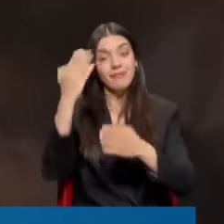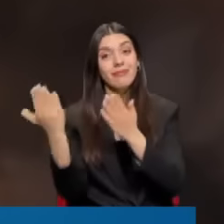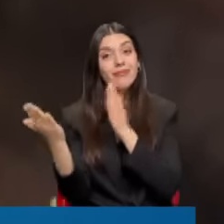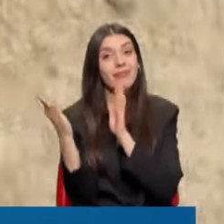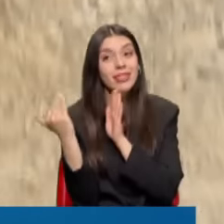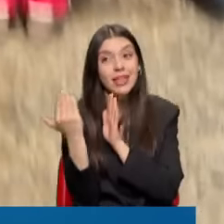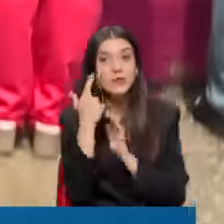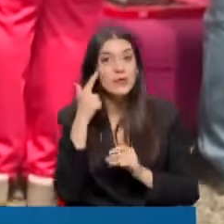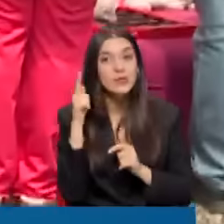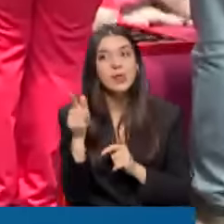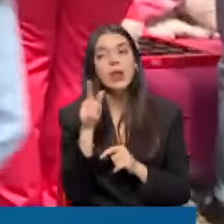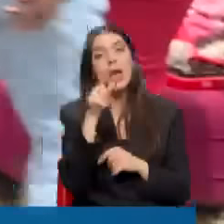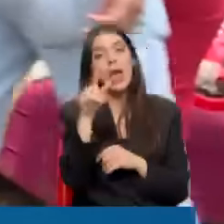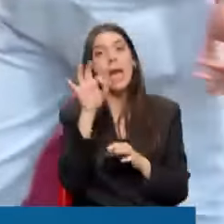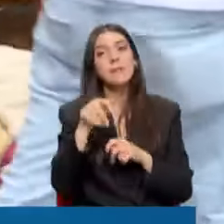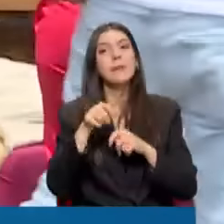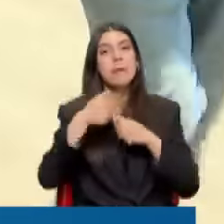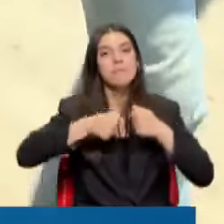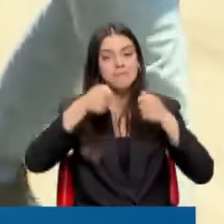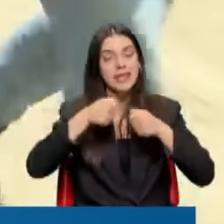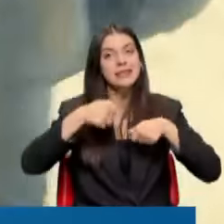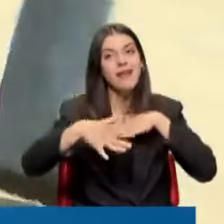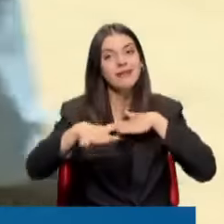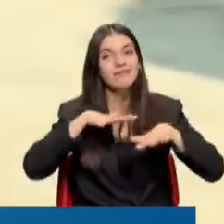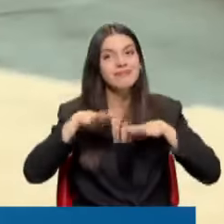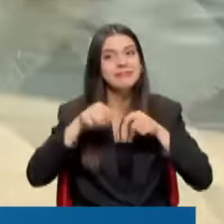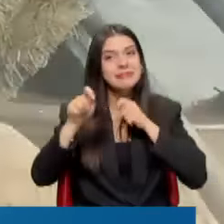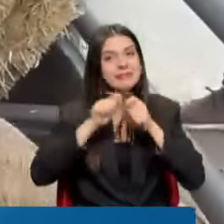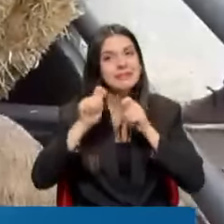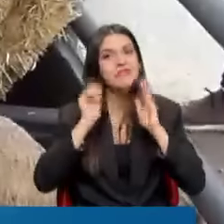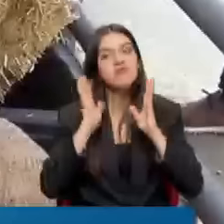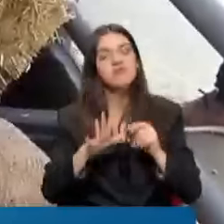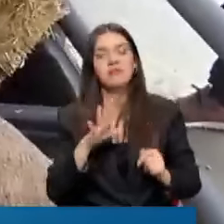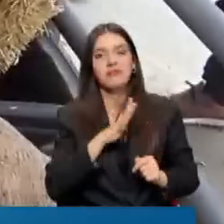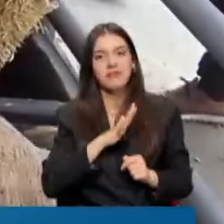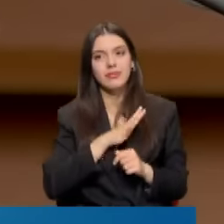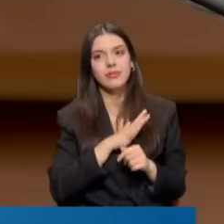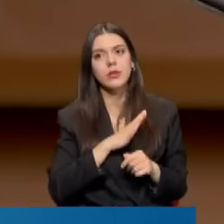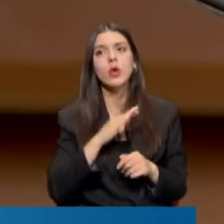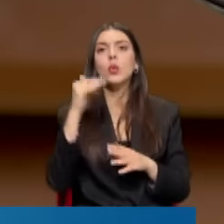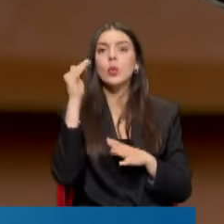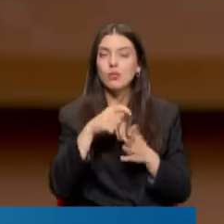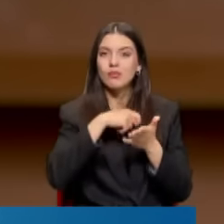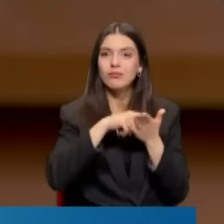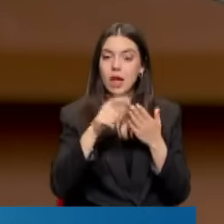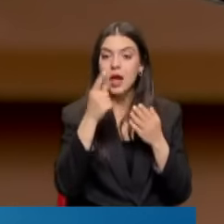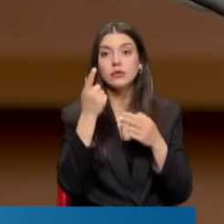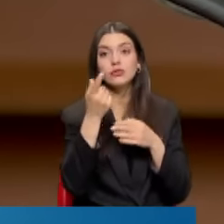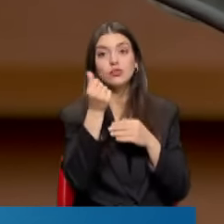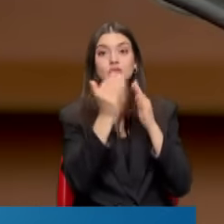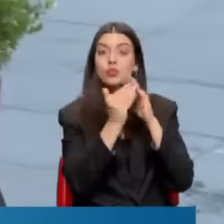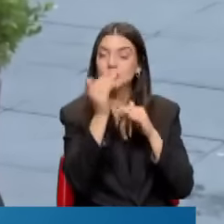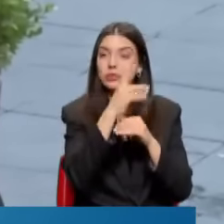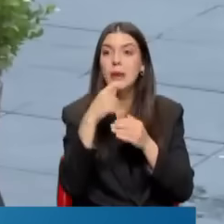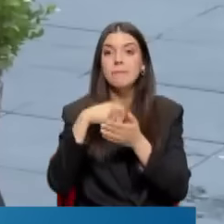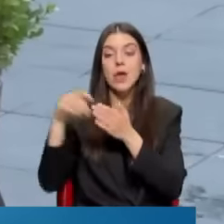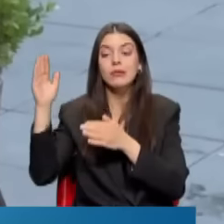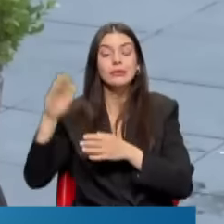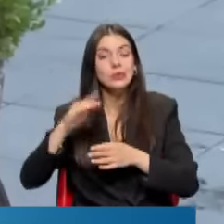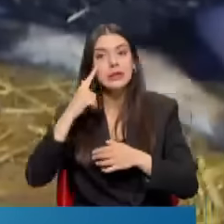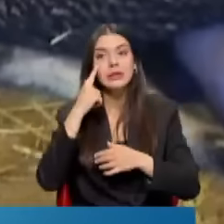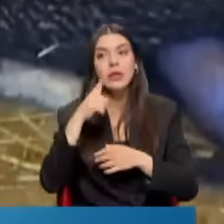hayvanlarını kurban pazarları için hazırlıyor ancak endişe hakim düşük Maaşlar azalan alım gücü yükselen kurbanlık fiyatları nedeniyle